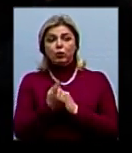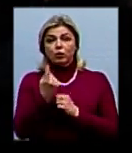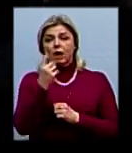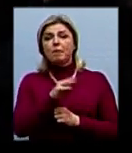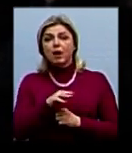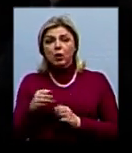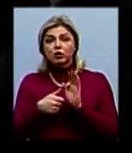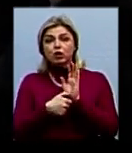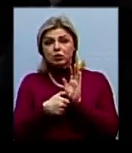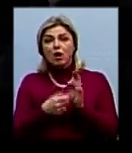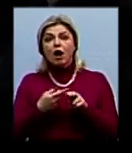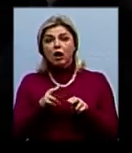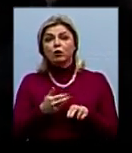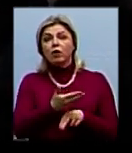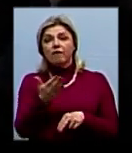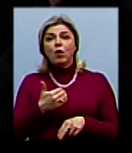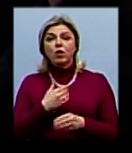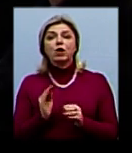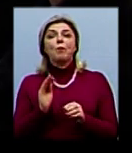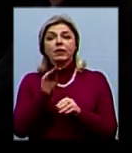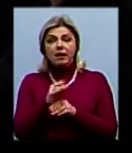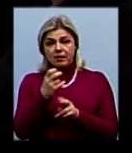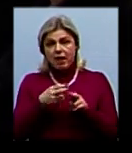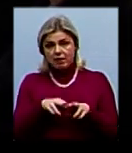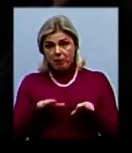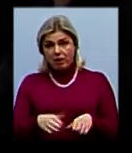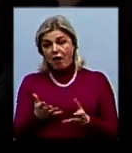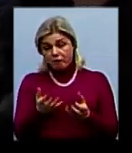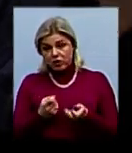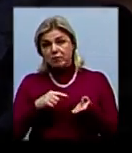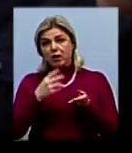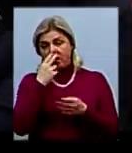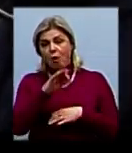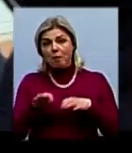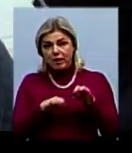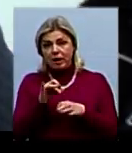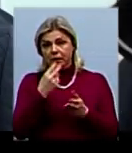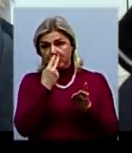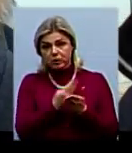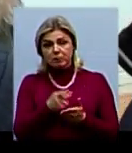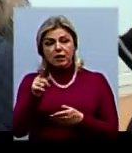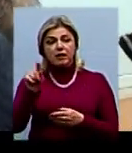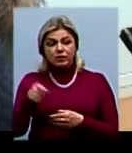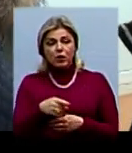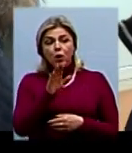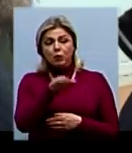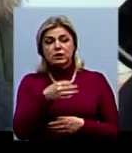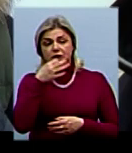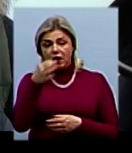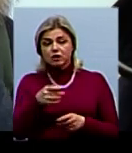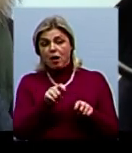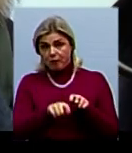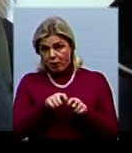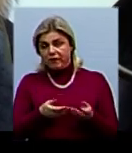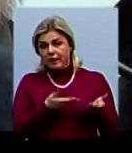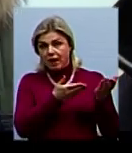которую вы хотите дополнительно на этот. Возьмите смету проекта, посмотрите. Есть, пусть есть технадзор, который вы наняли, они проверяют, пусть он скажет, еще кто, проверяйте.